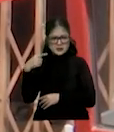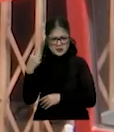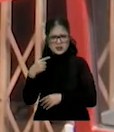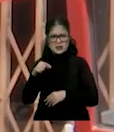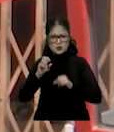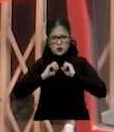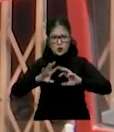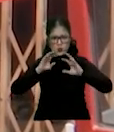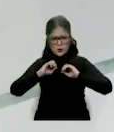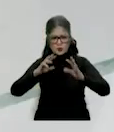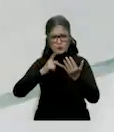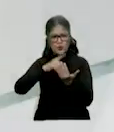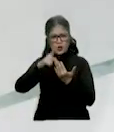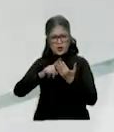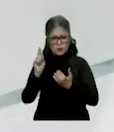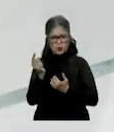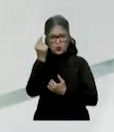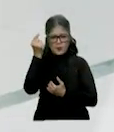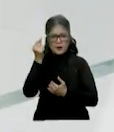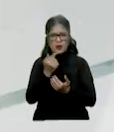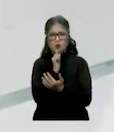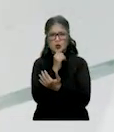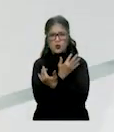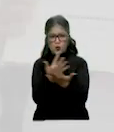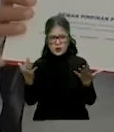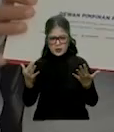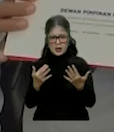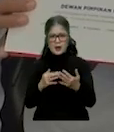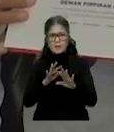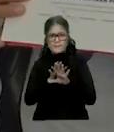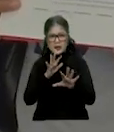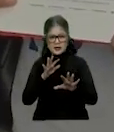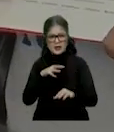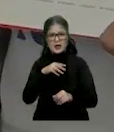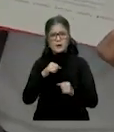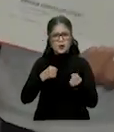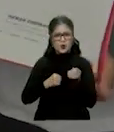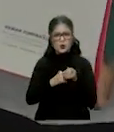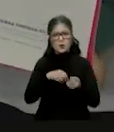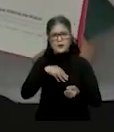untuk masyarakat. Partai yang mengusung pasangan Ganjar Mahfud ini akan terus menjaga keberlanjutan dari komitmen untuk